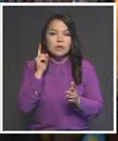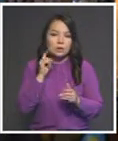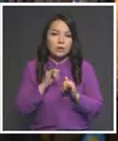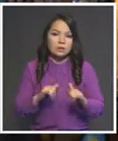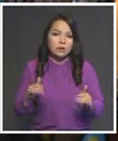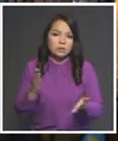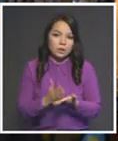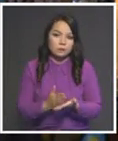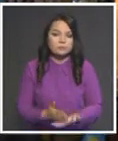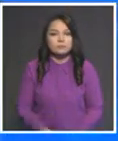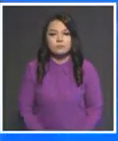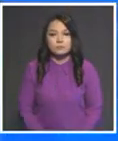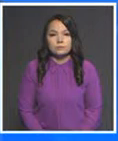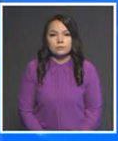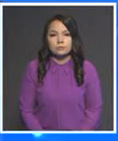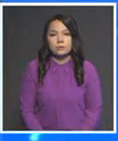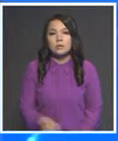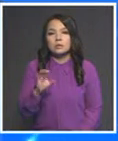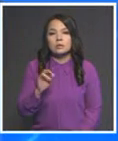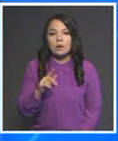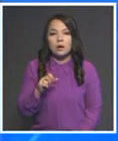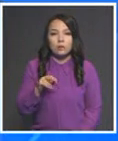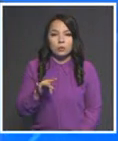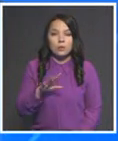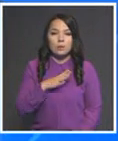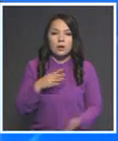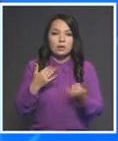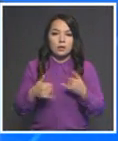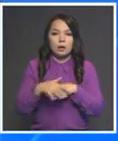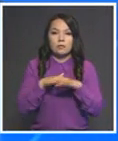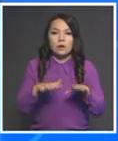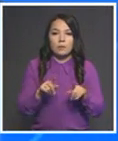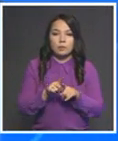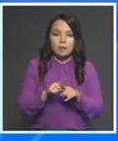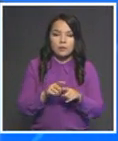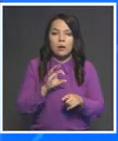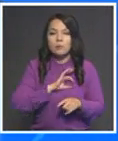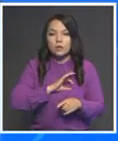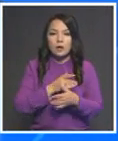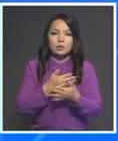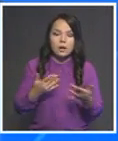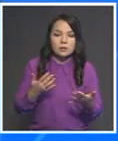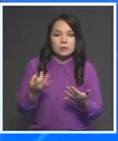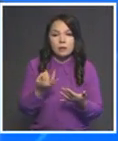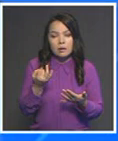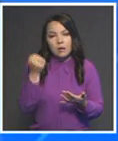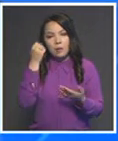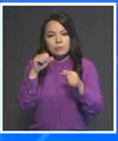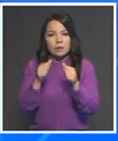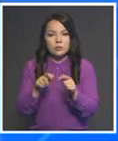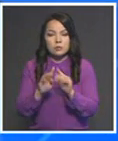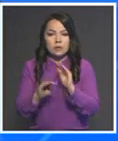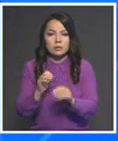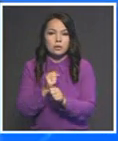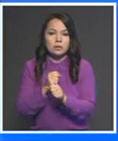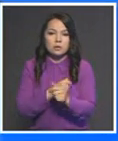сайын артып келеді. Сингапурда Трамп Ким саммиті жайлы медальондар жасалды. Олар ақш президенті мен Солтүстік